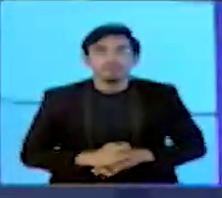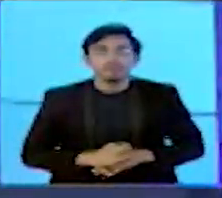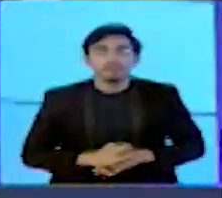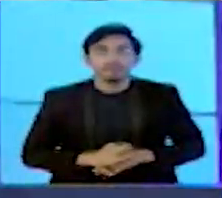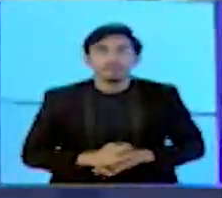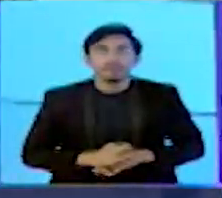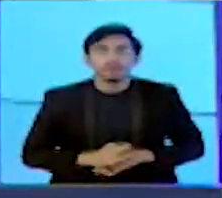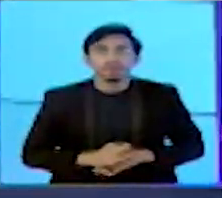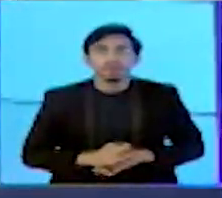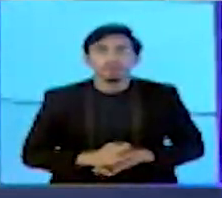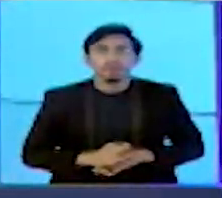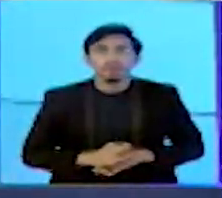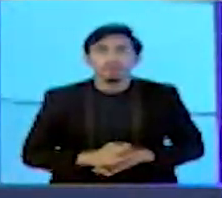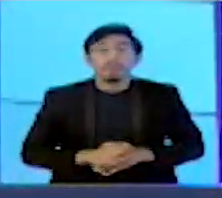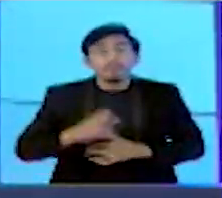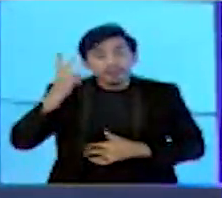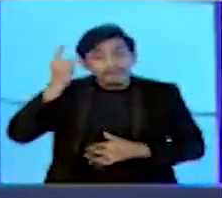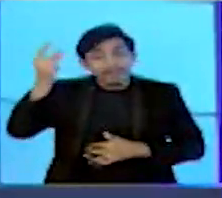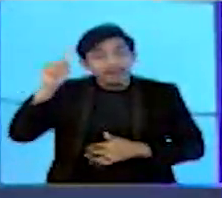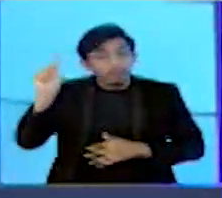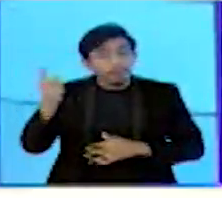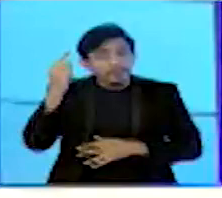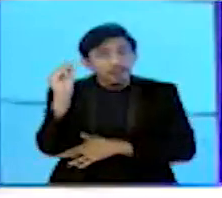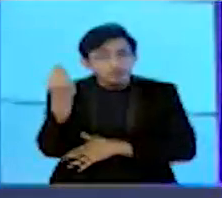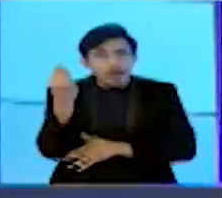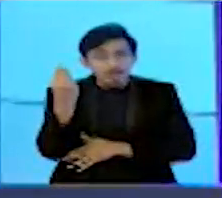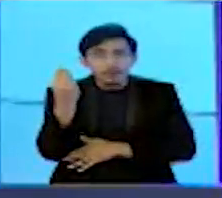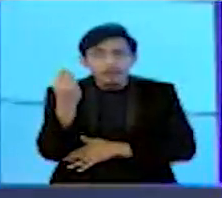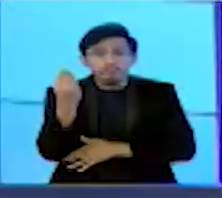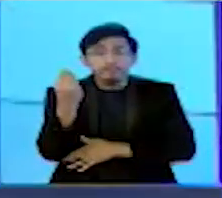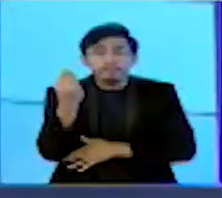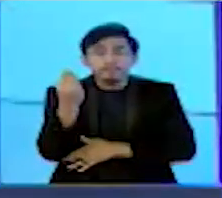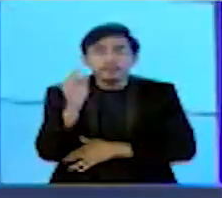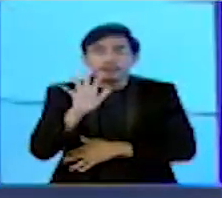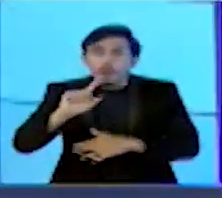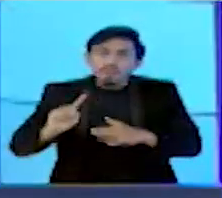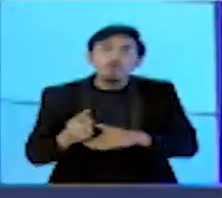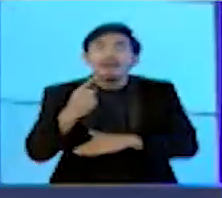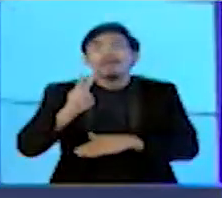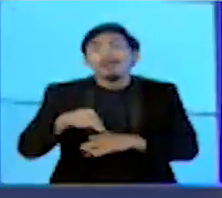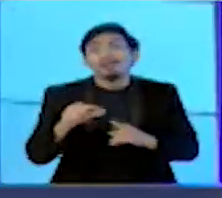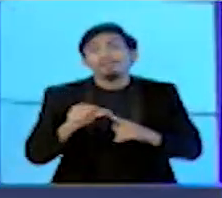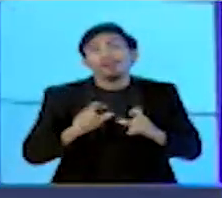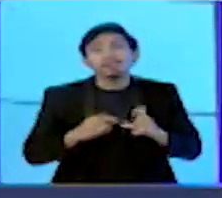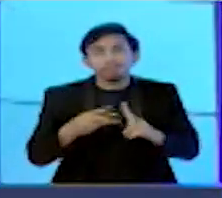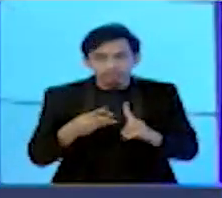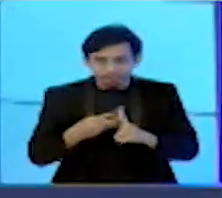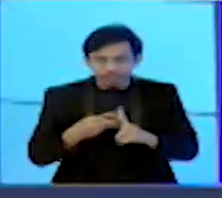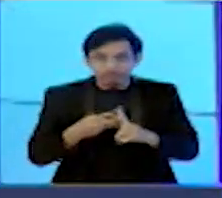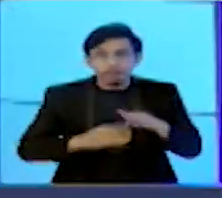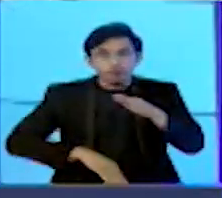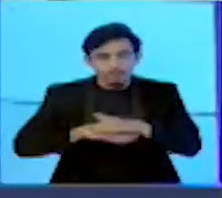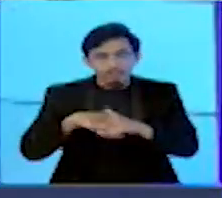sesuai dengan rencana Pemprov DKI Jakarta yang akan menerapkan kembali pembatasan sosial berskala besar atau PSB pada tanggal 14